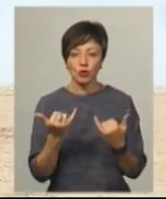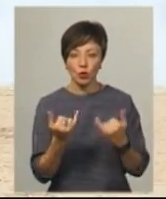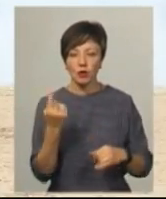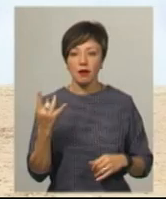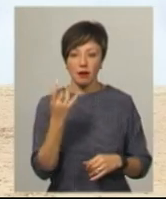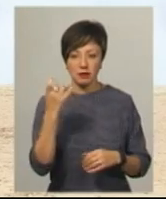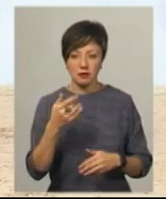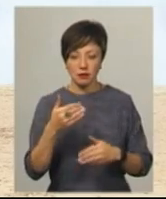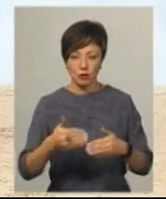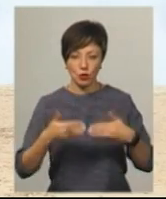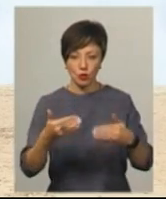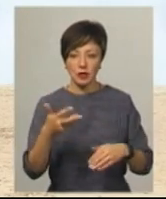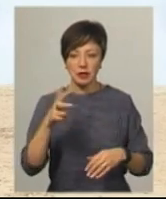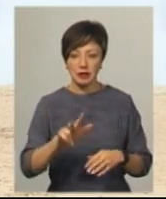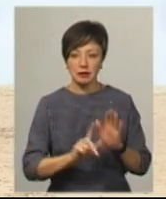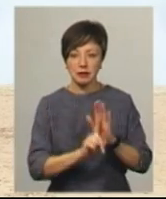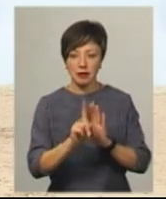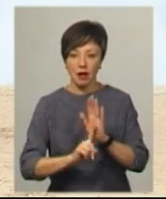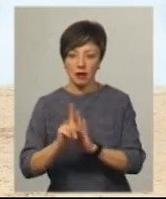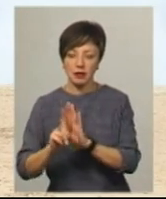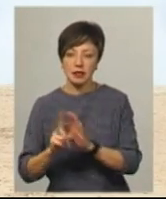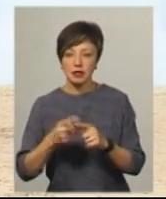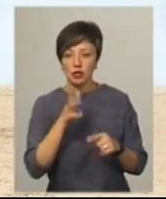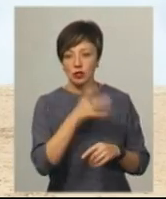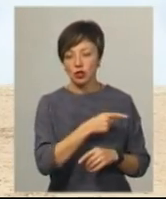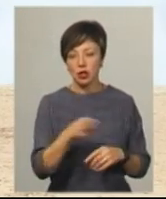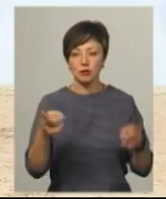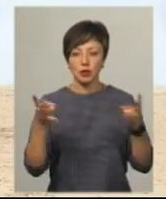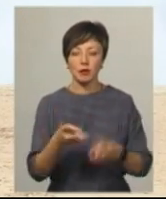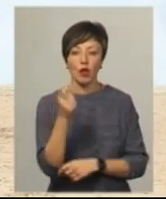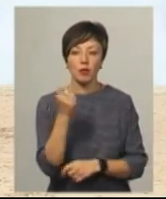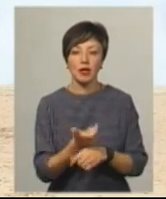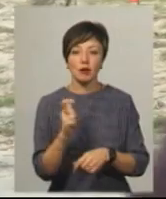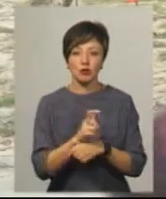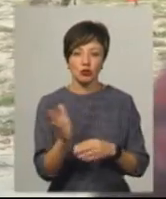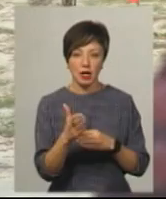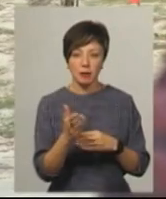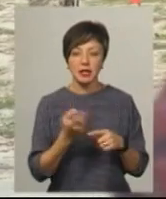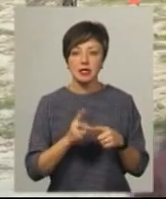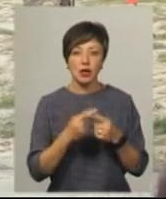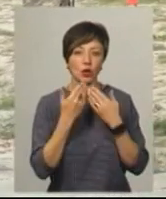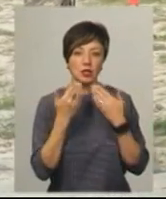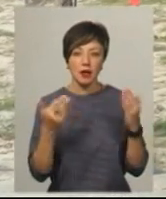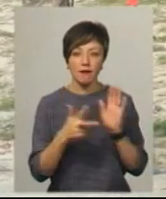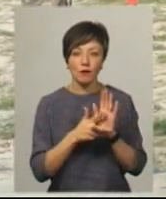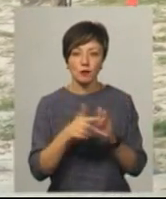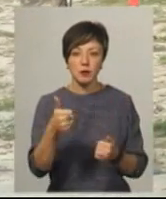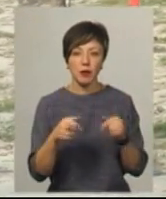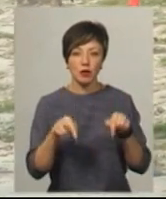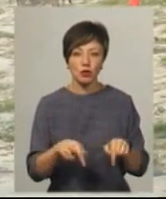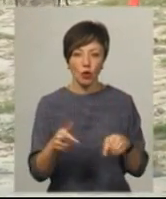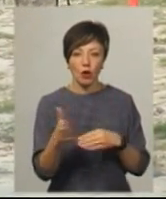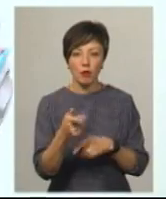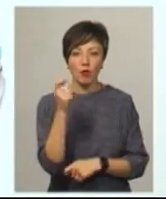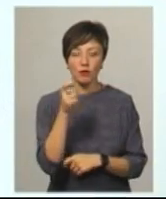проходити в 1 тур, який має 3 старти. І за цей час потрібно наловити найбільше риби. Це останні 8 змагання цього